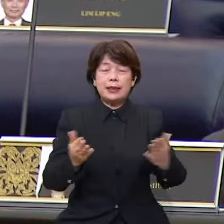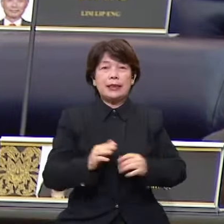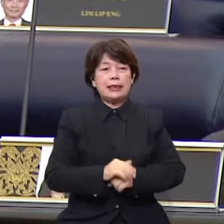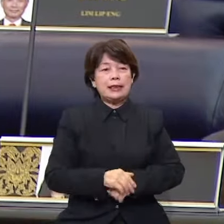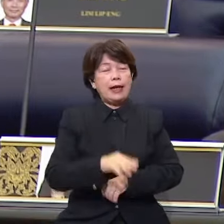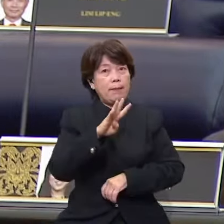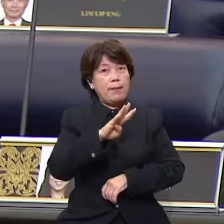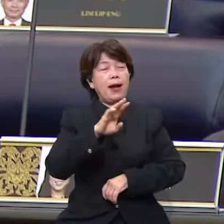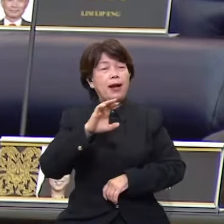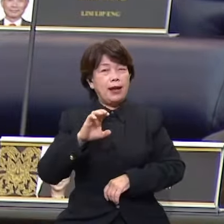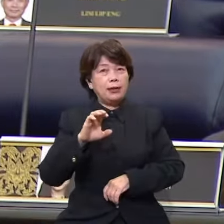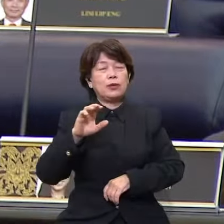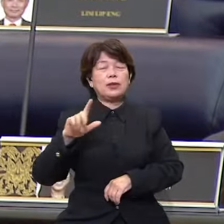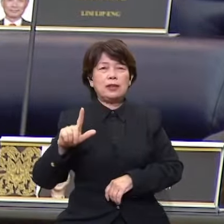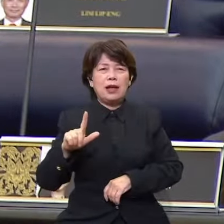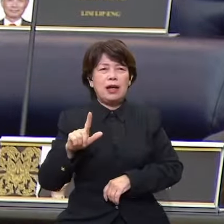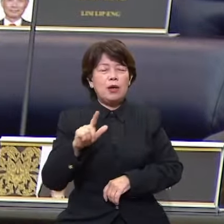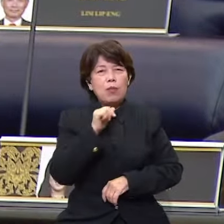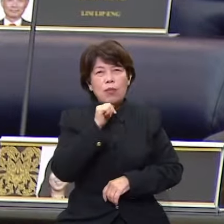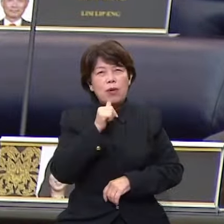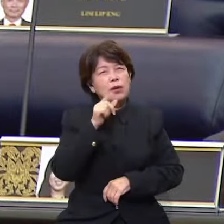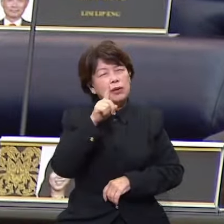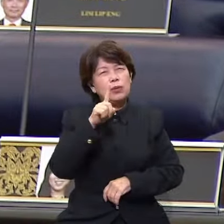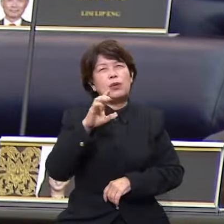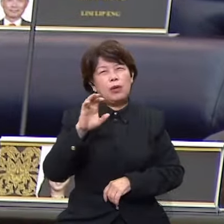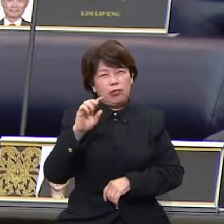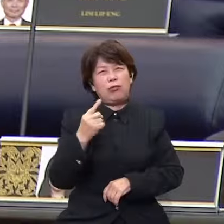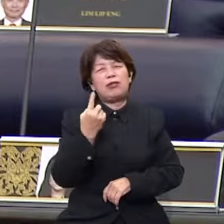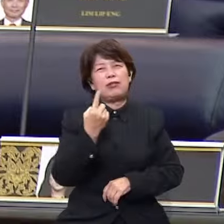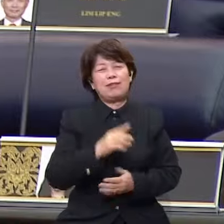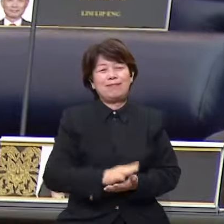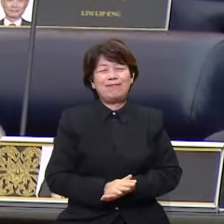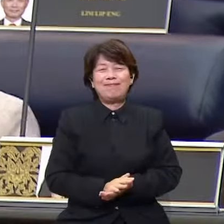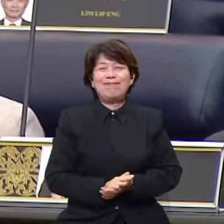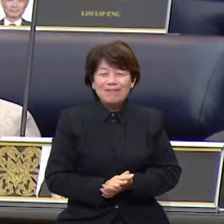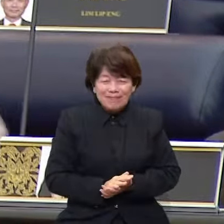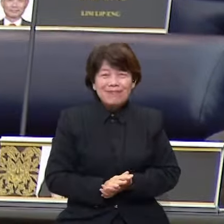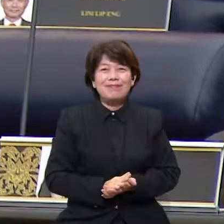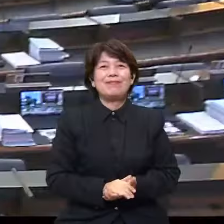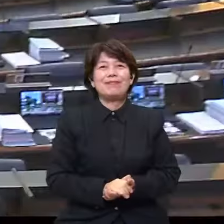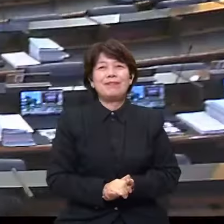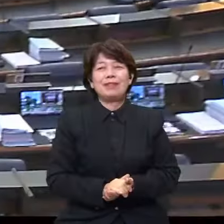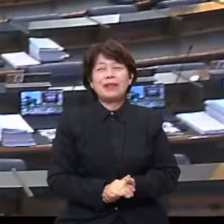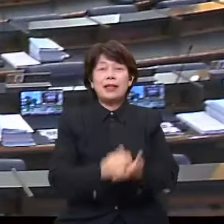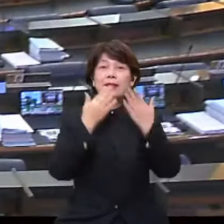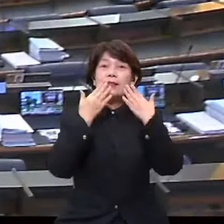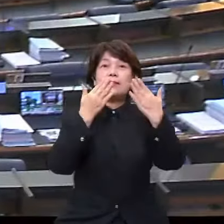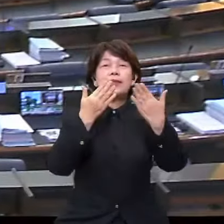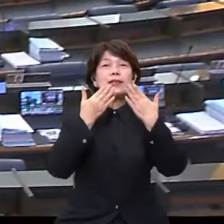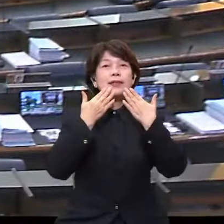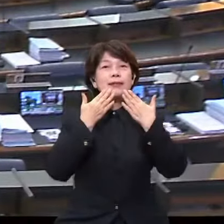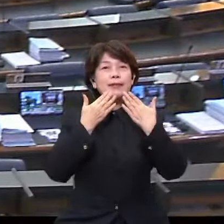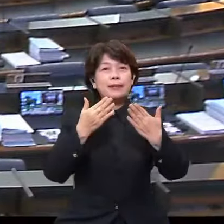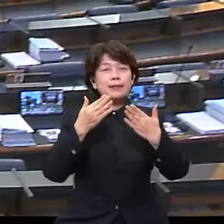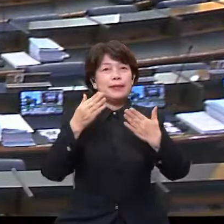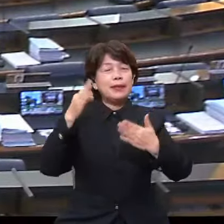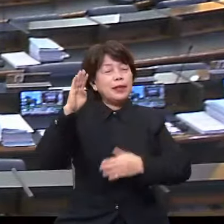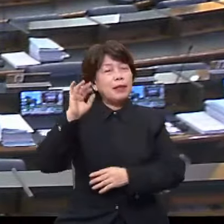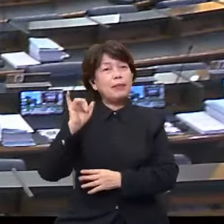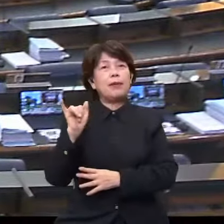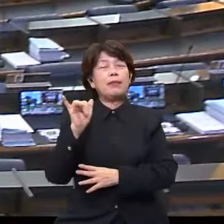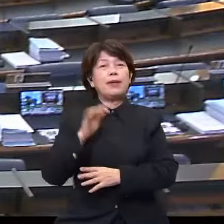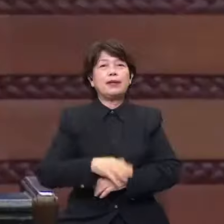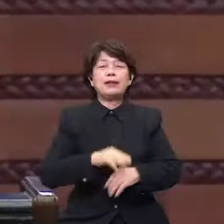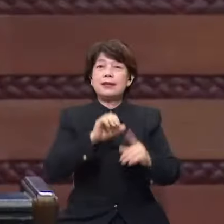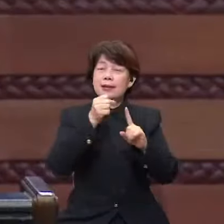sekurang-kurangnya 400 liter dan bukan 100 liter sahaja. Thank you. Yang Berhormat Menteri. Terima kasih Yang Berhormat Sandakan. Terima